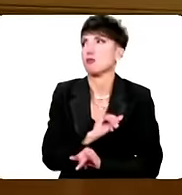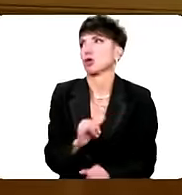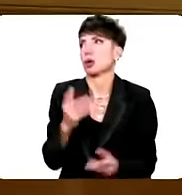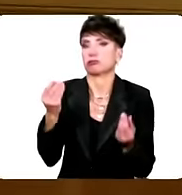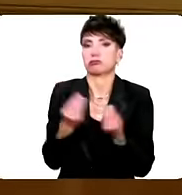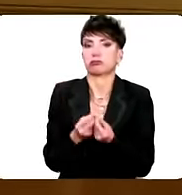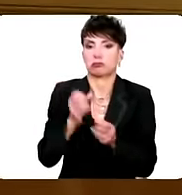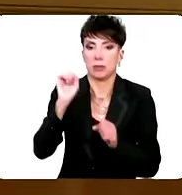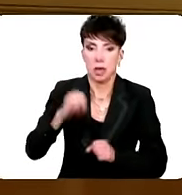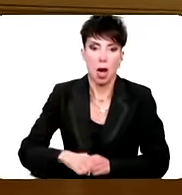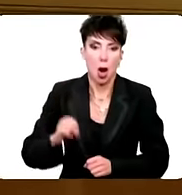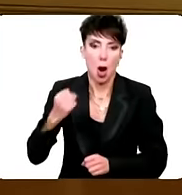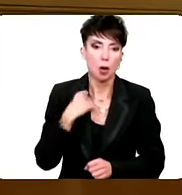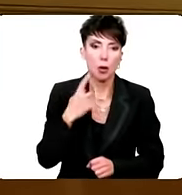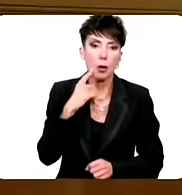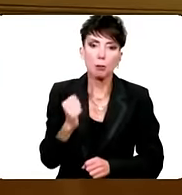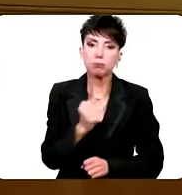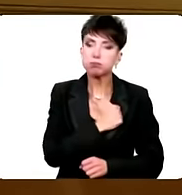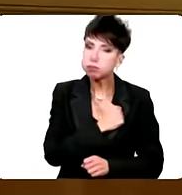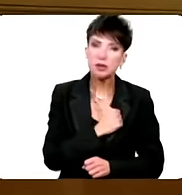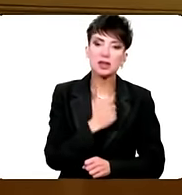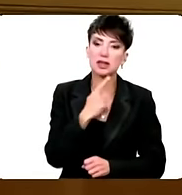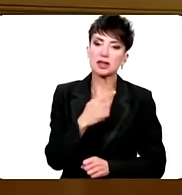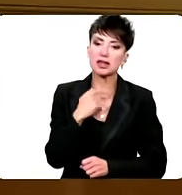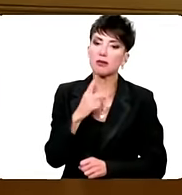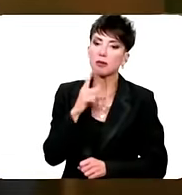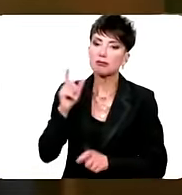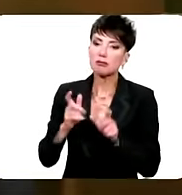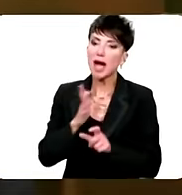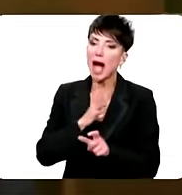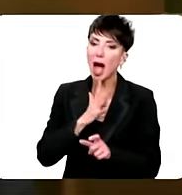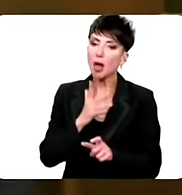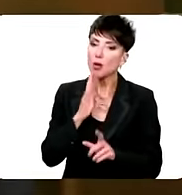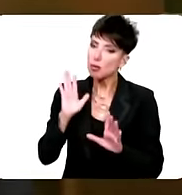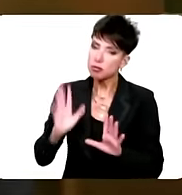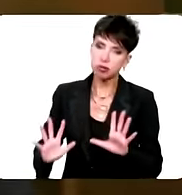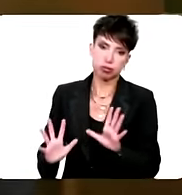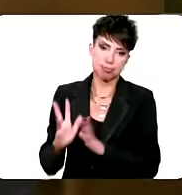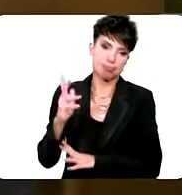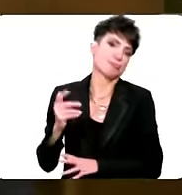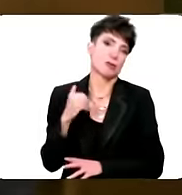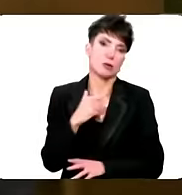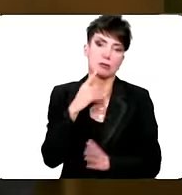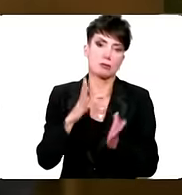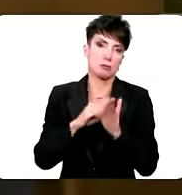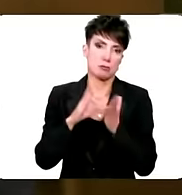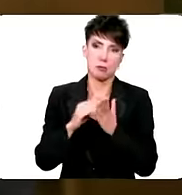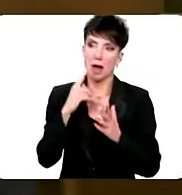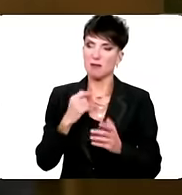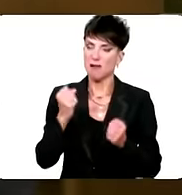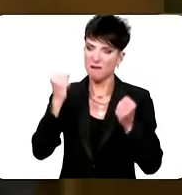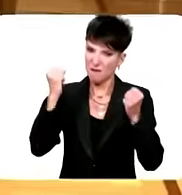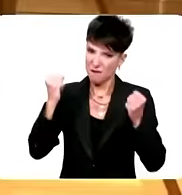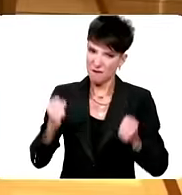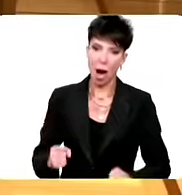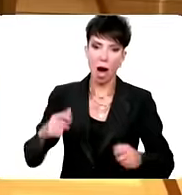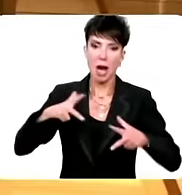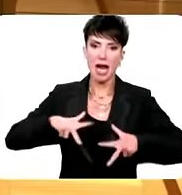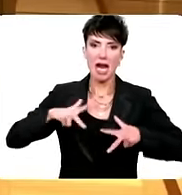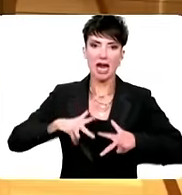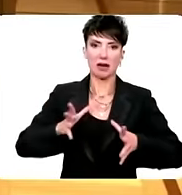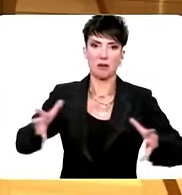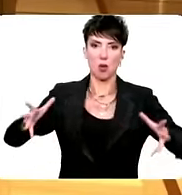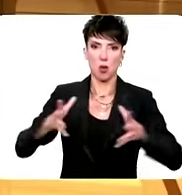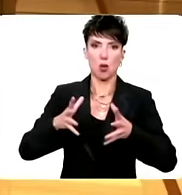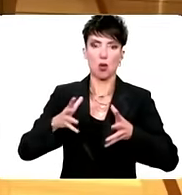στην πορεία. Που πιστεύω ότι έχουν τις προϋποθέσεις να κάνουν καλά δουλειά. Το πολύ βαρύ κυβερνητικό σχήμα που έχετε επιλέξει, και το λέω βαρύ υπό την έννοια ότι είναι πολυμελές,